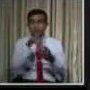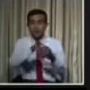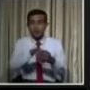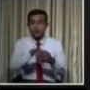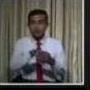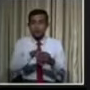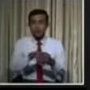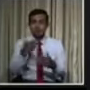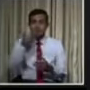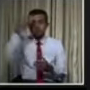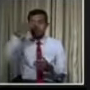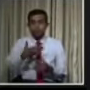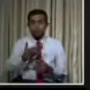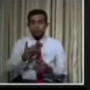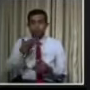තමුසේ